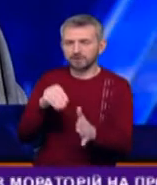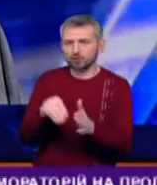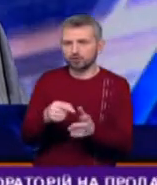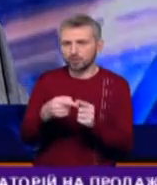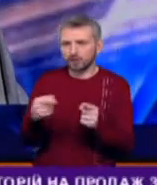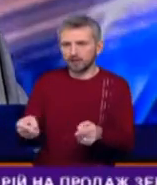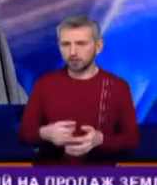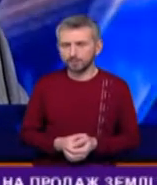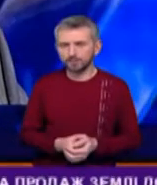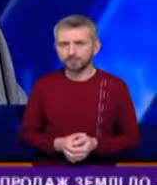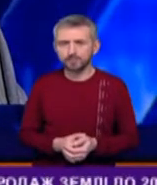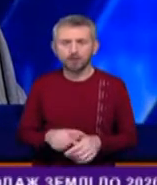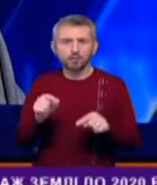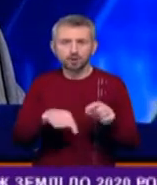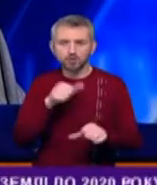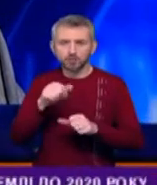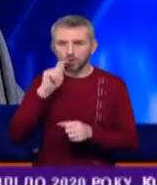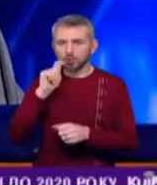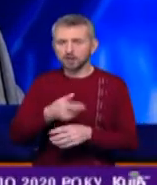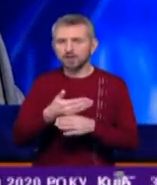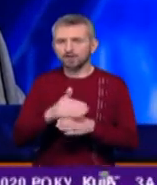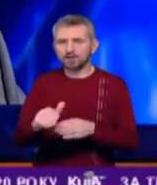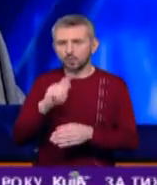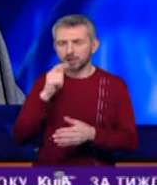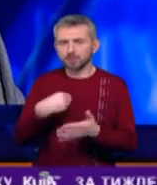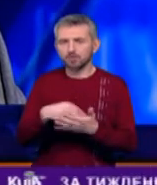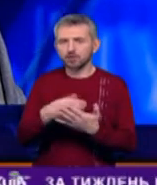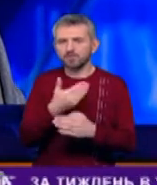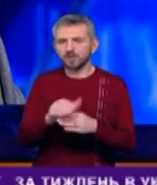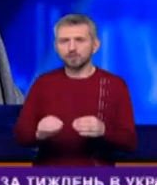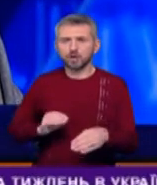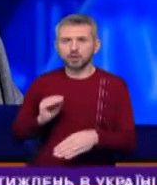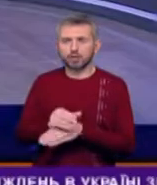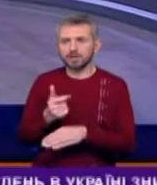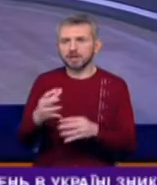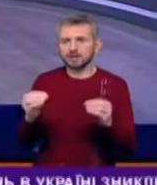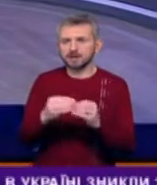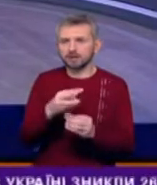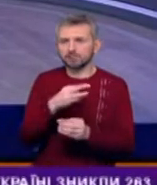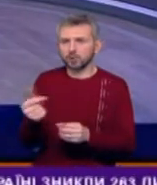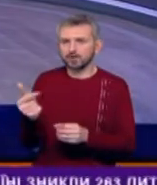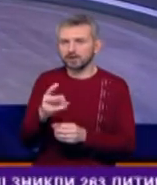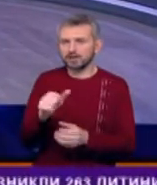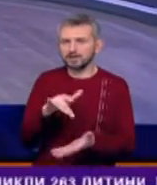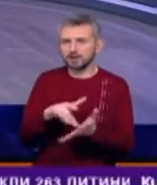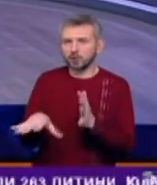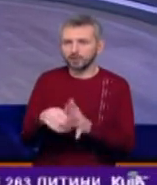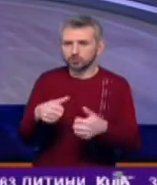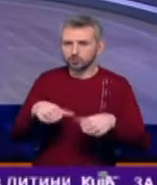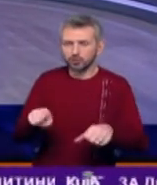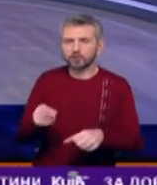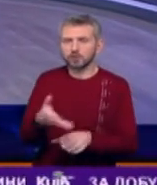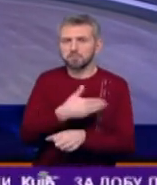процесу. В поточному році Україна виділила, український бюджет виділив додаткові декілька десятків мільйонів гривень на Центральну виборчу комісію, щоб ми